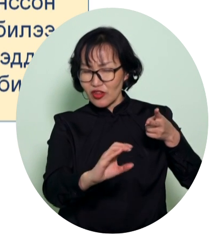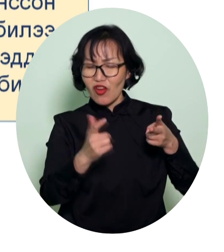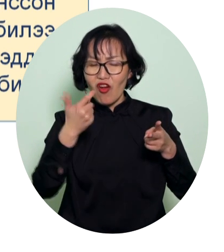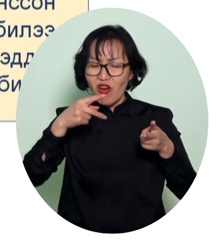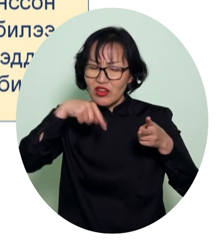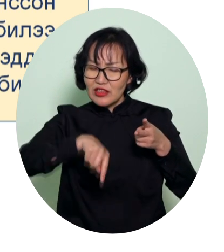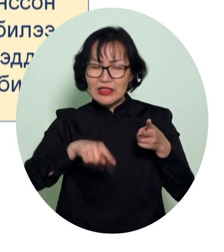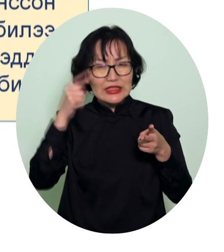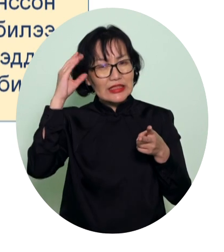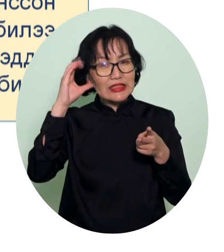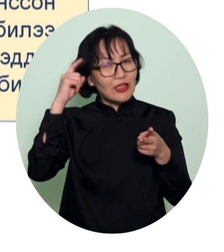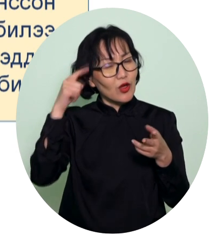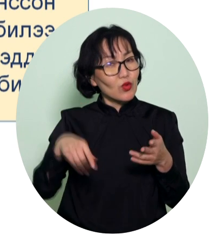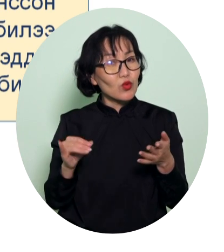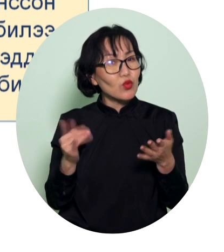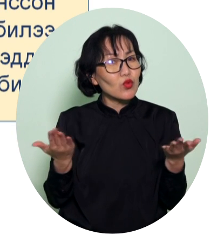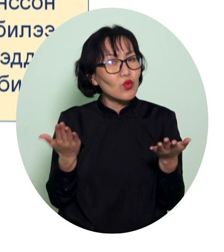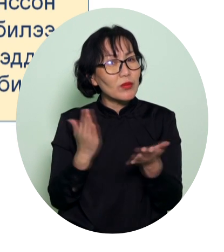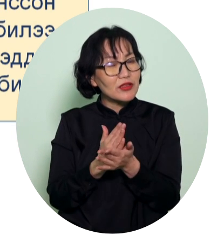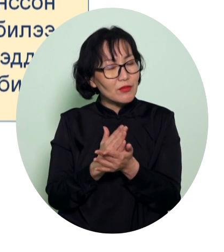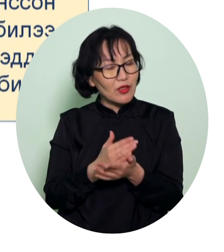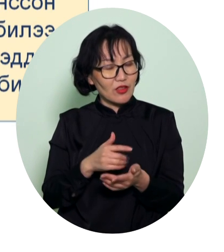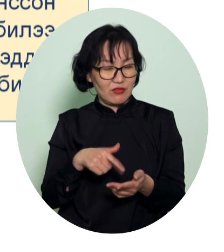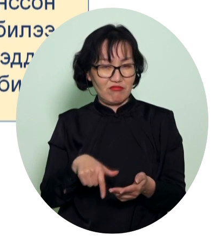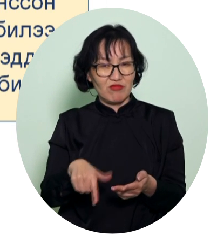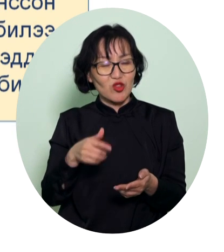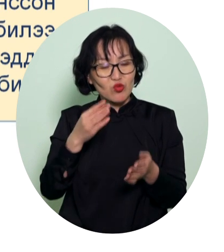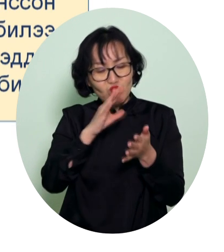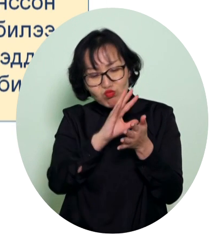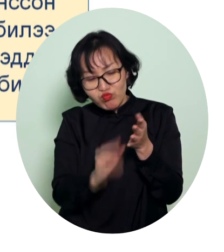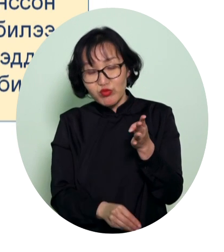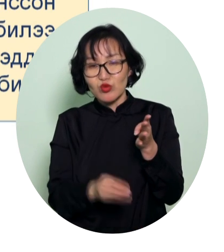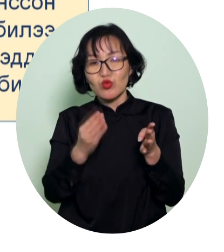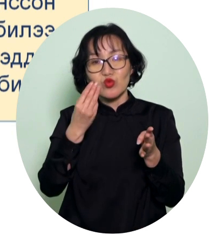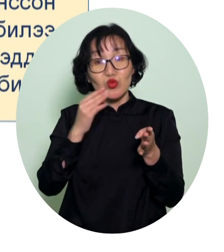байсныг эргэн сэн санджаад шүлгийн манд гол санаа нь юу юм бэ?